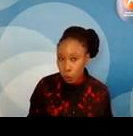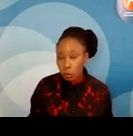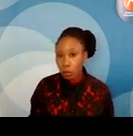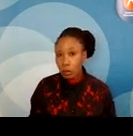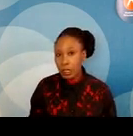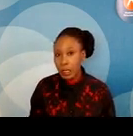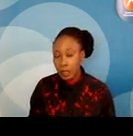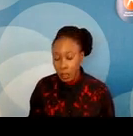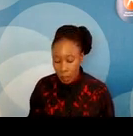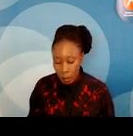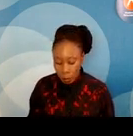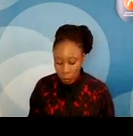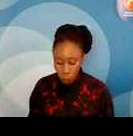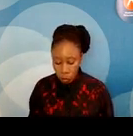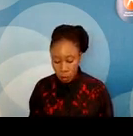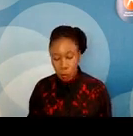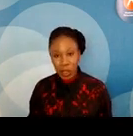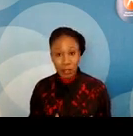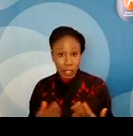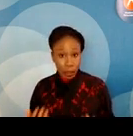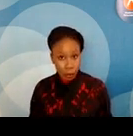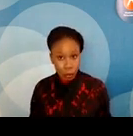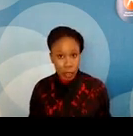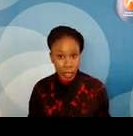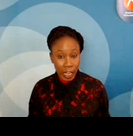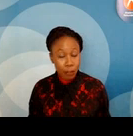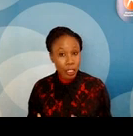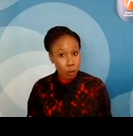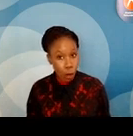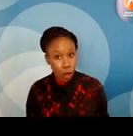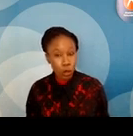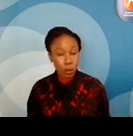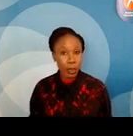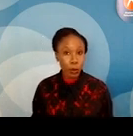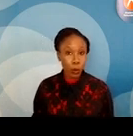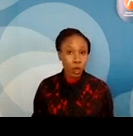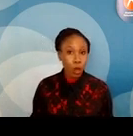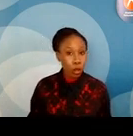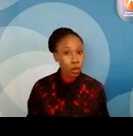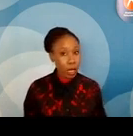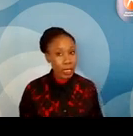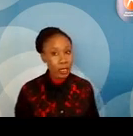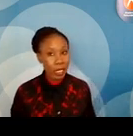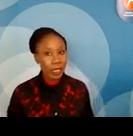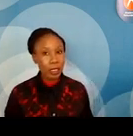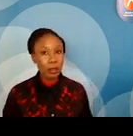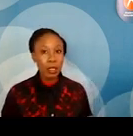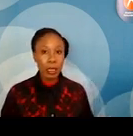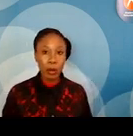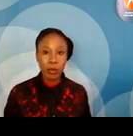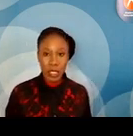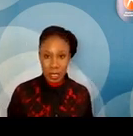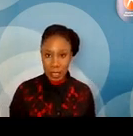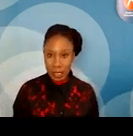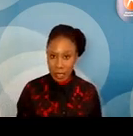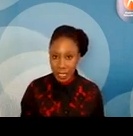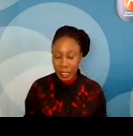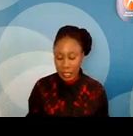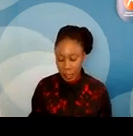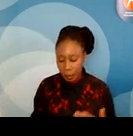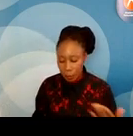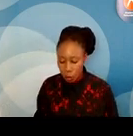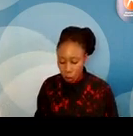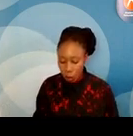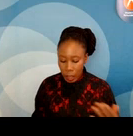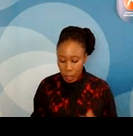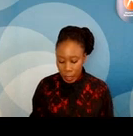i pension tidigt. Men också att många vill, efter att de har gått i pension, också ta anställning inom